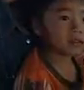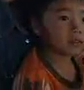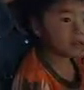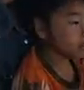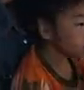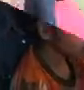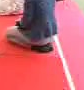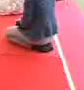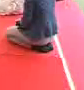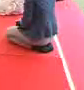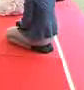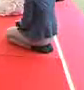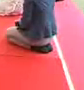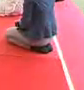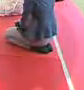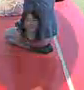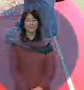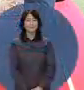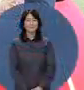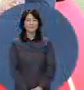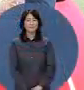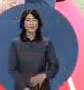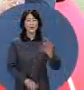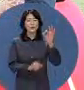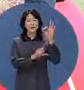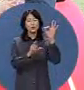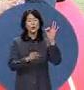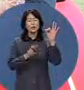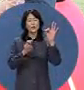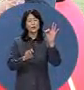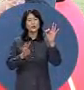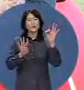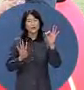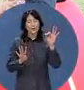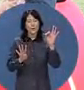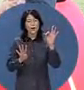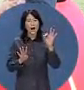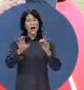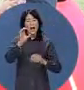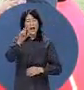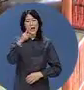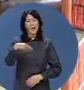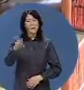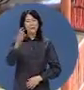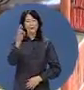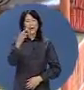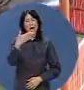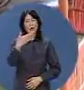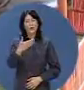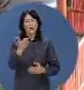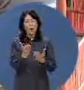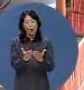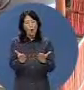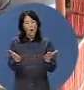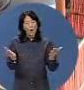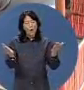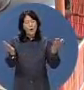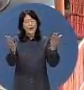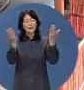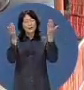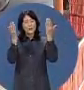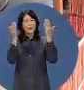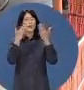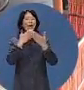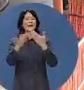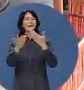2日目の24日、会場には 円楽王楽茶の体験コーナーが開